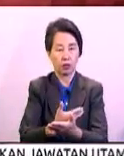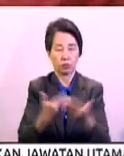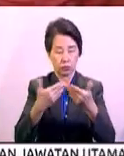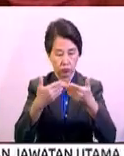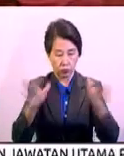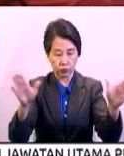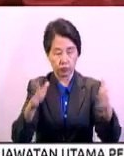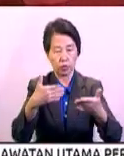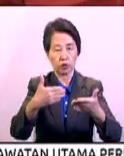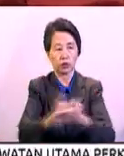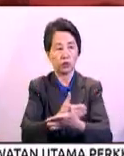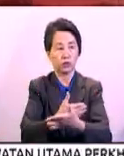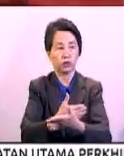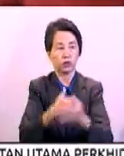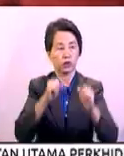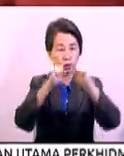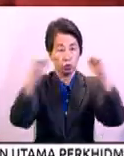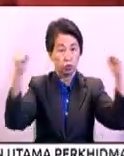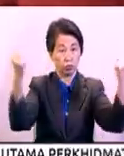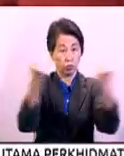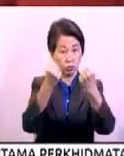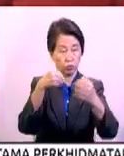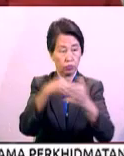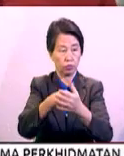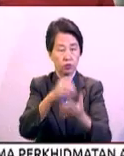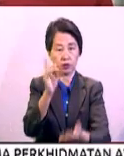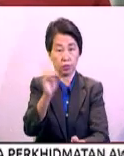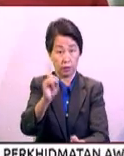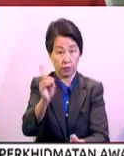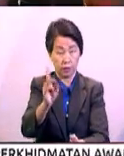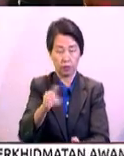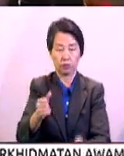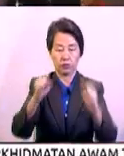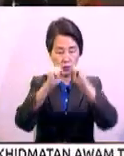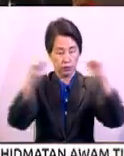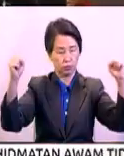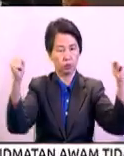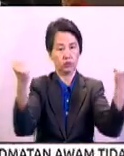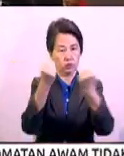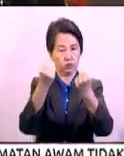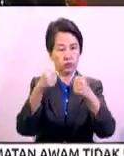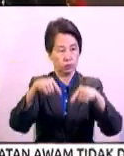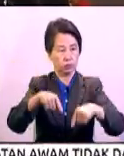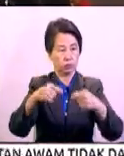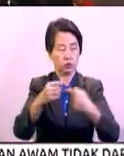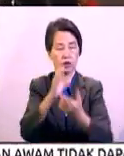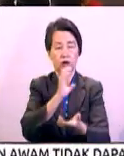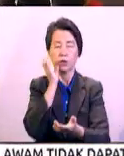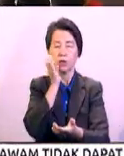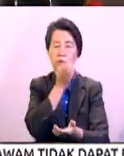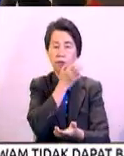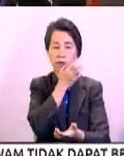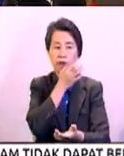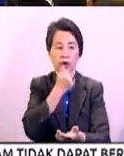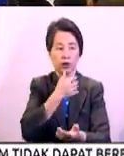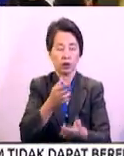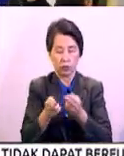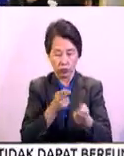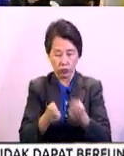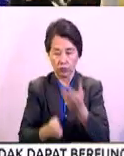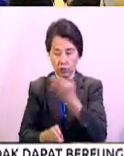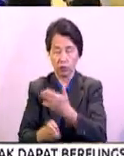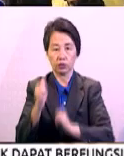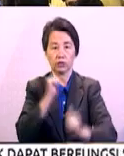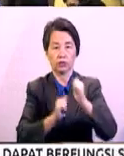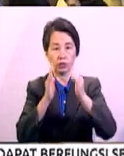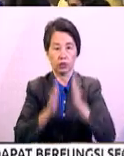membuka Nusantara Studio yang terletak di arah Damansara. Studio berkenaan terletak di dalam Cafe Baker's Fellas yang diusahakan